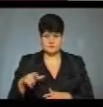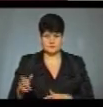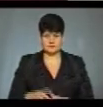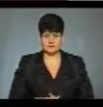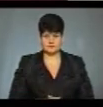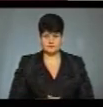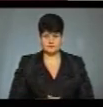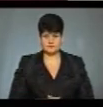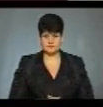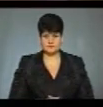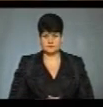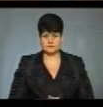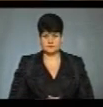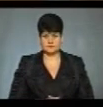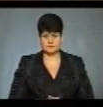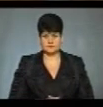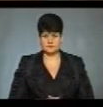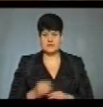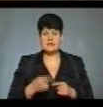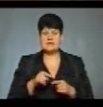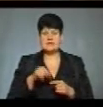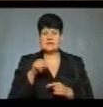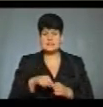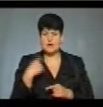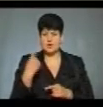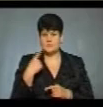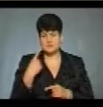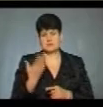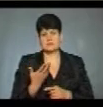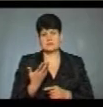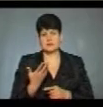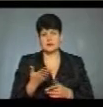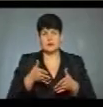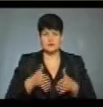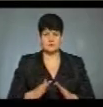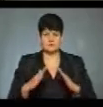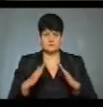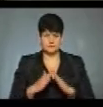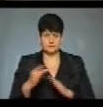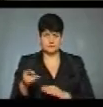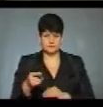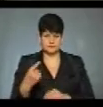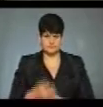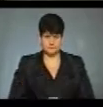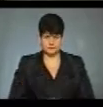Богайчук. Це обласний перинатальний центр «Мати і дитина» в Тернополі.